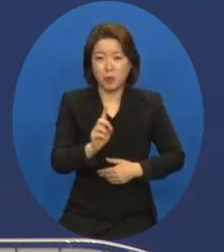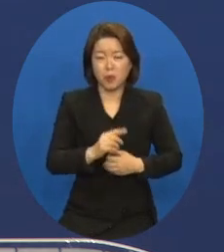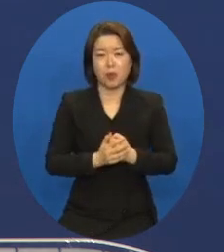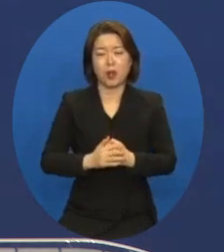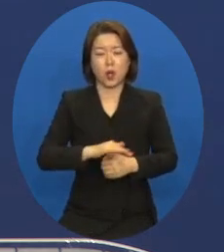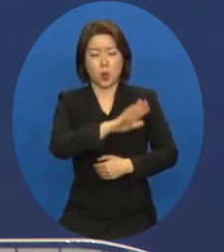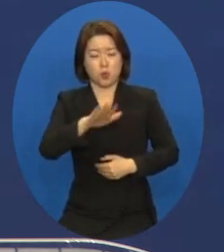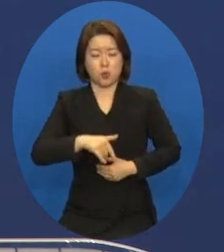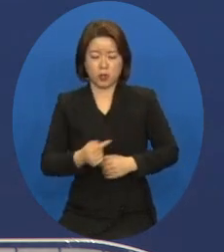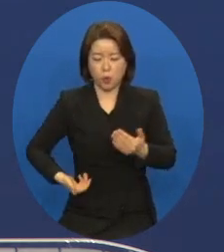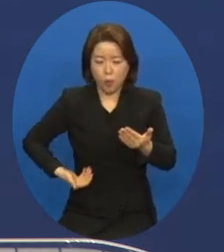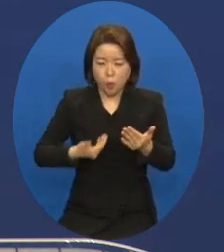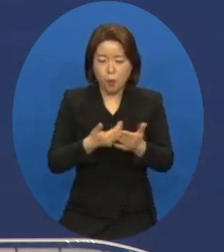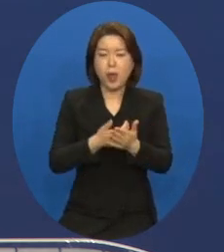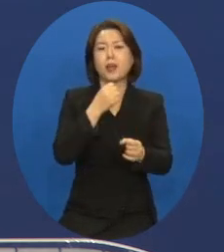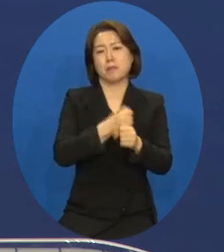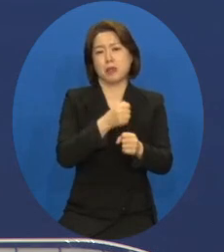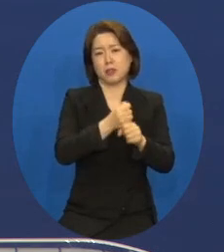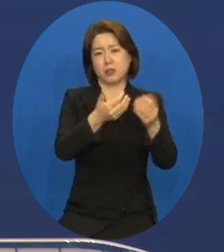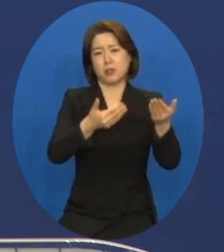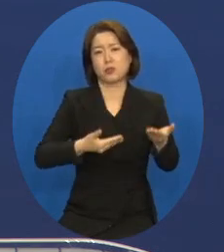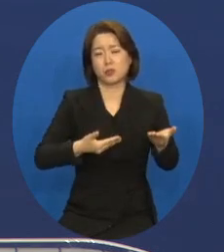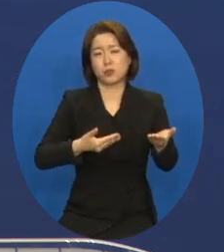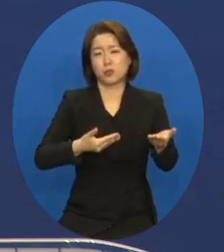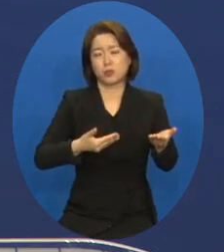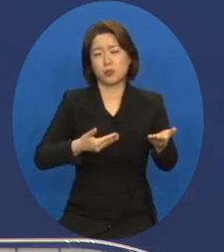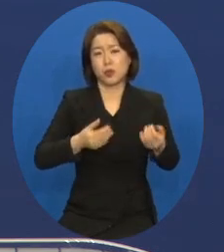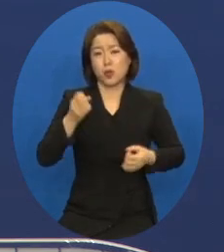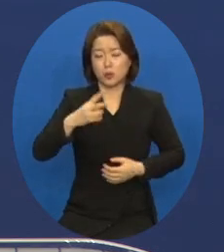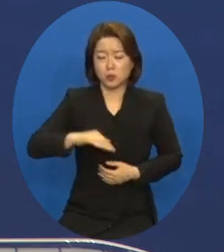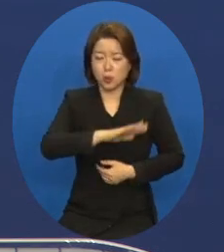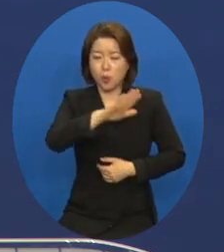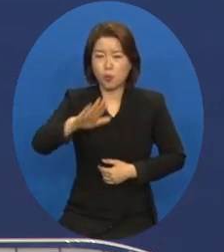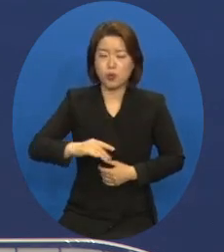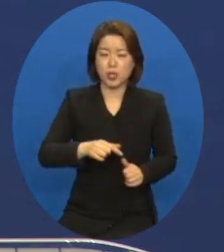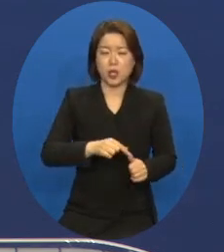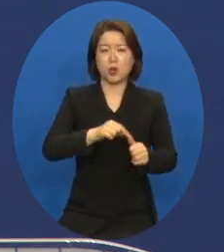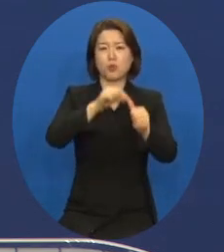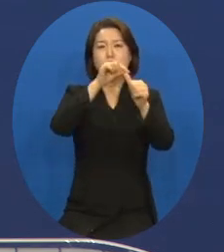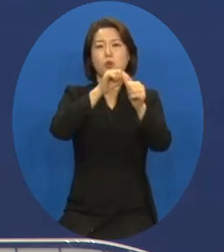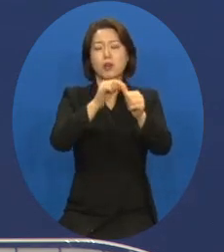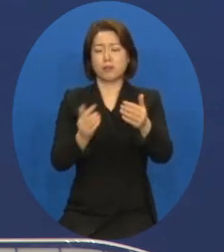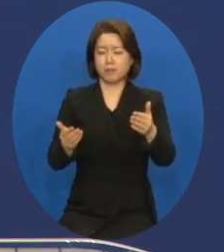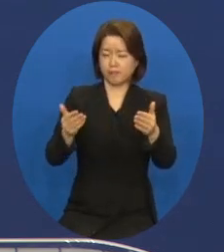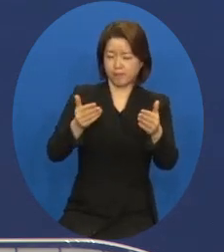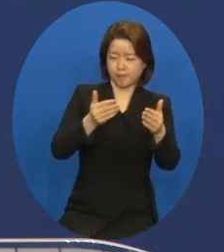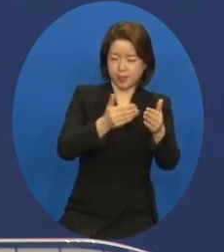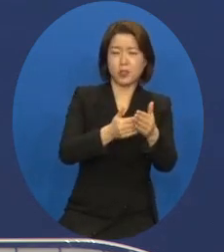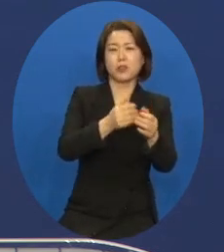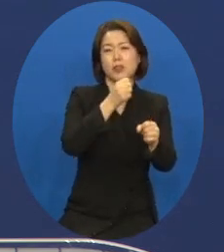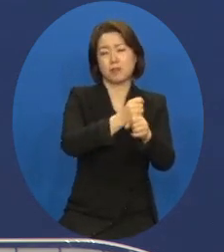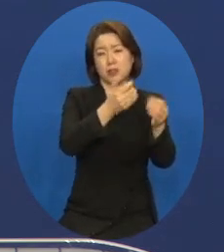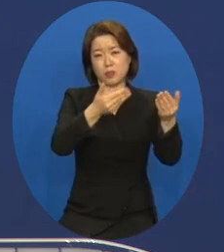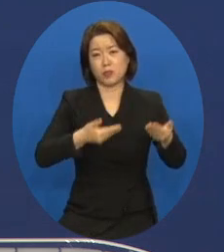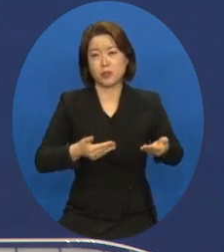우리를 회개하게 만들고 그리고 우리에게 구원을 이루게 해 줍니다